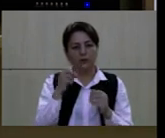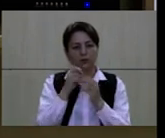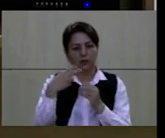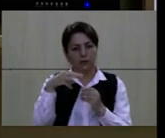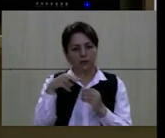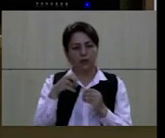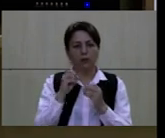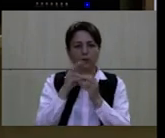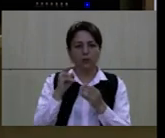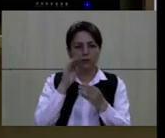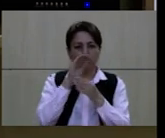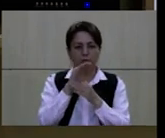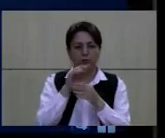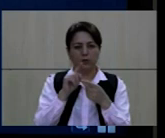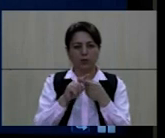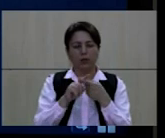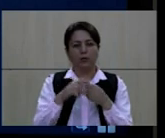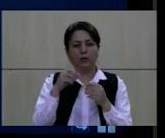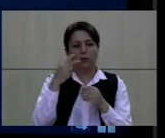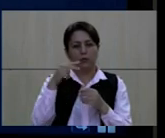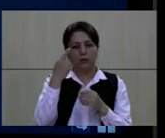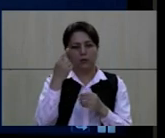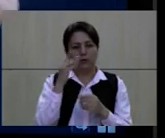qo'shsak 32.